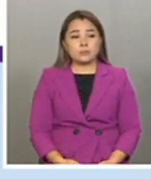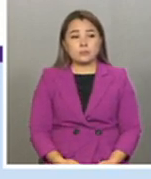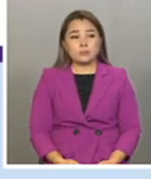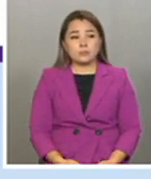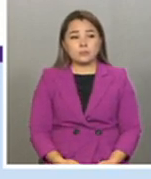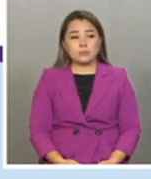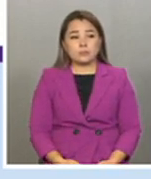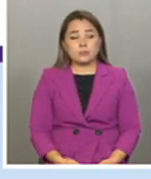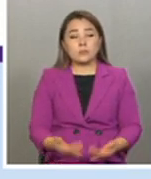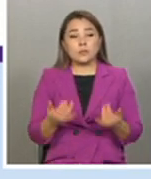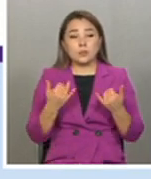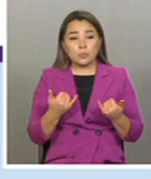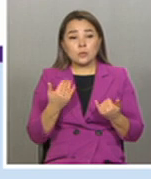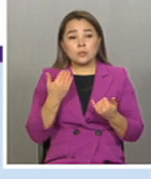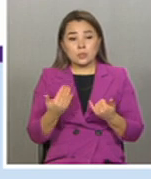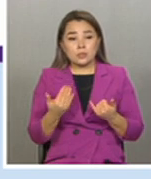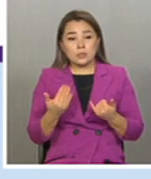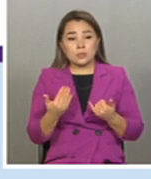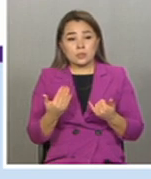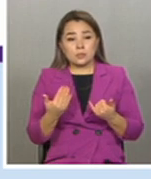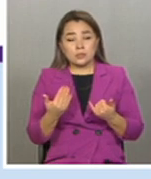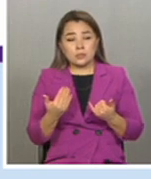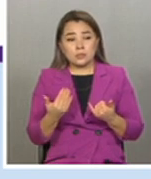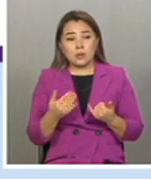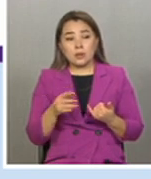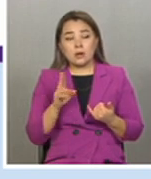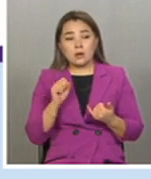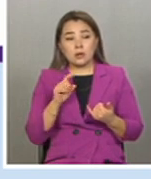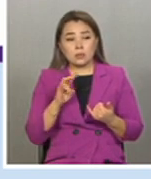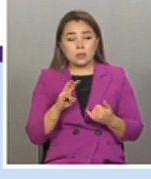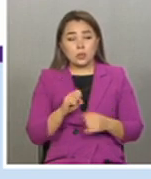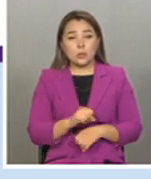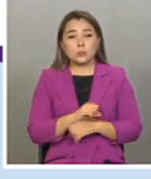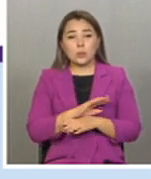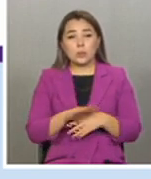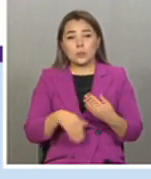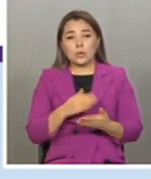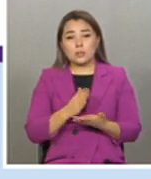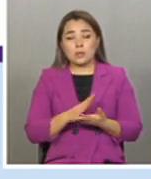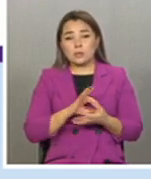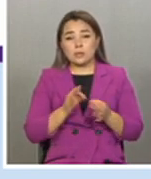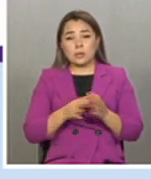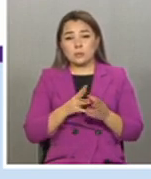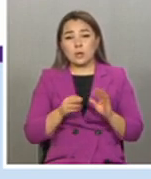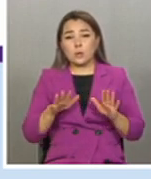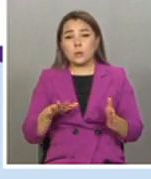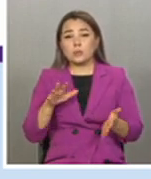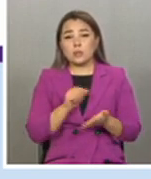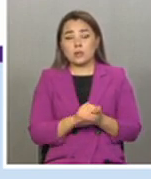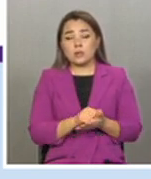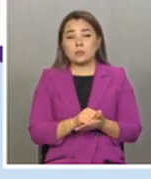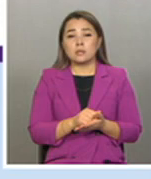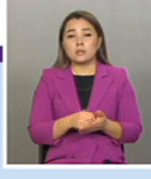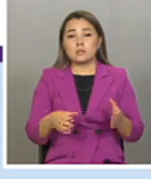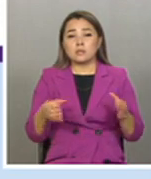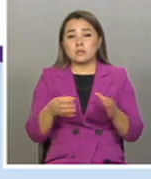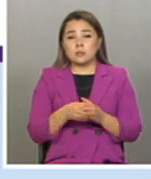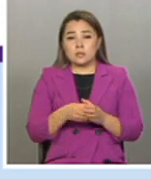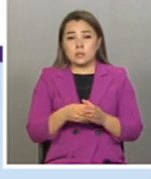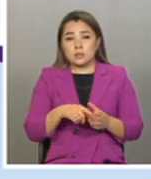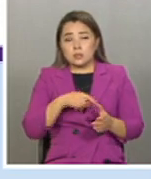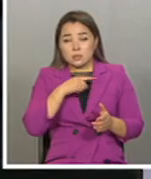Міне бүгін біз сіздермен қазан төңкерісі барысындағы орнаған кеңес үкіметі